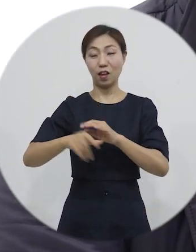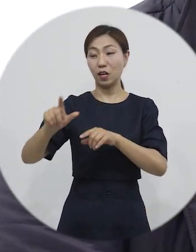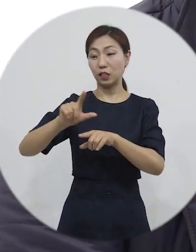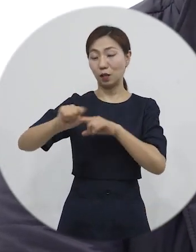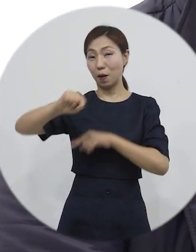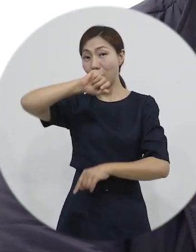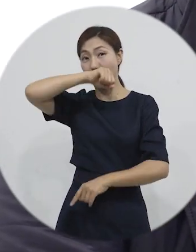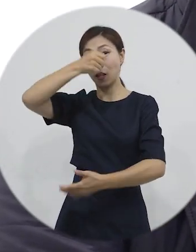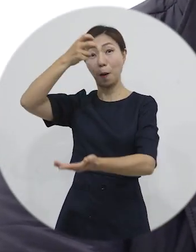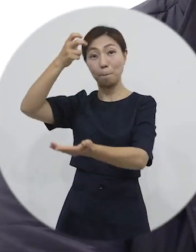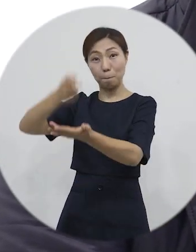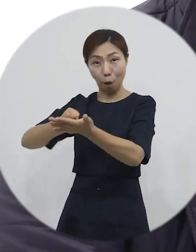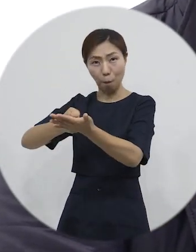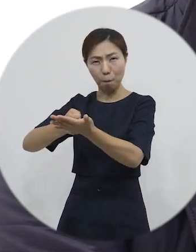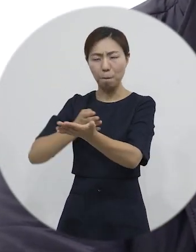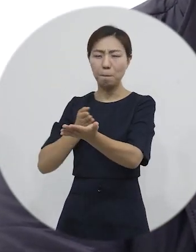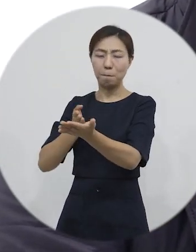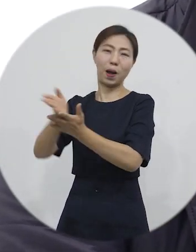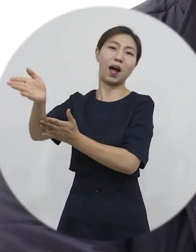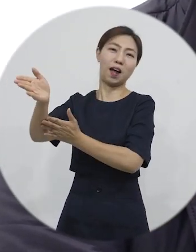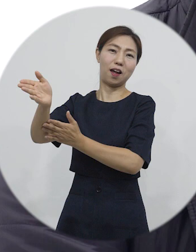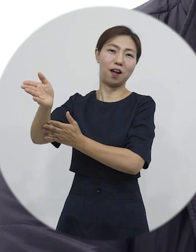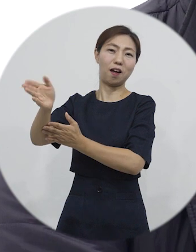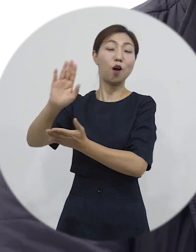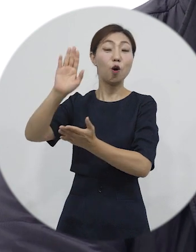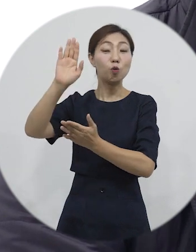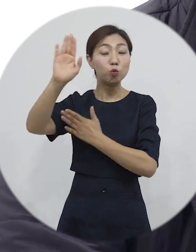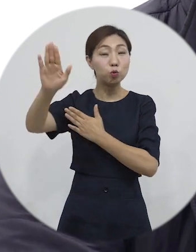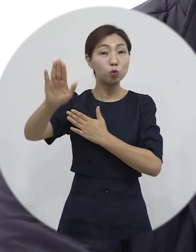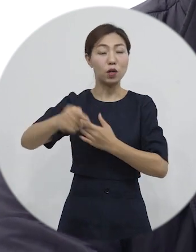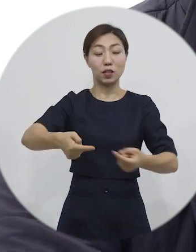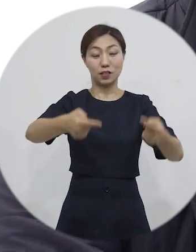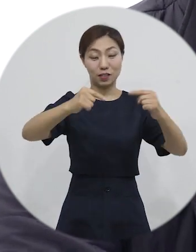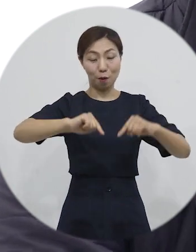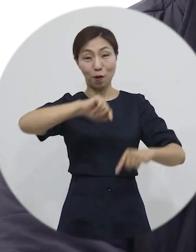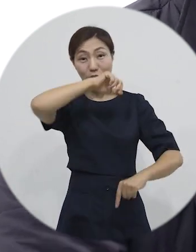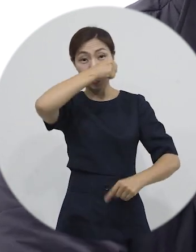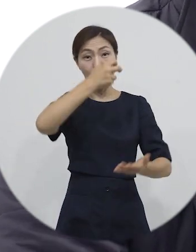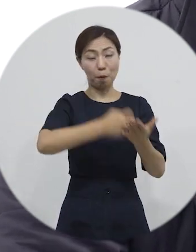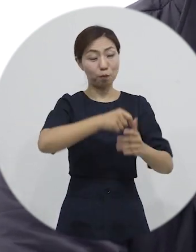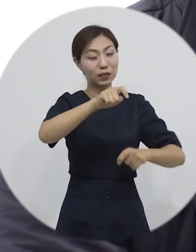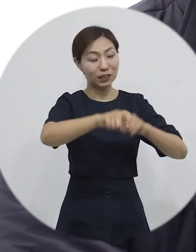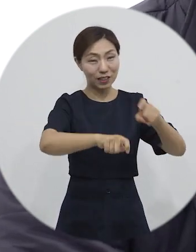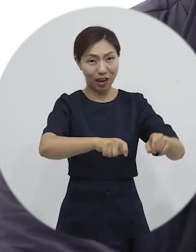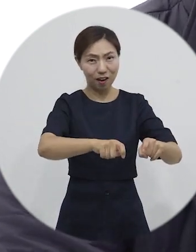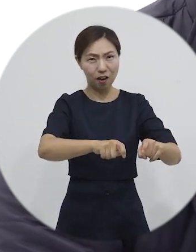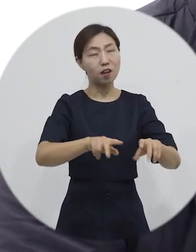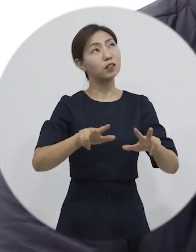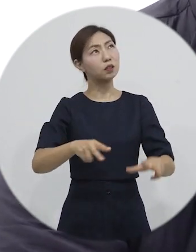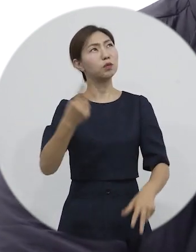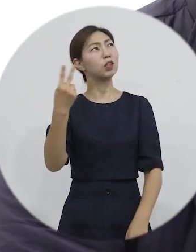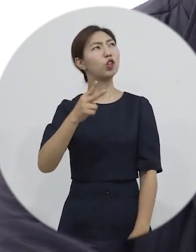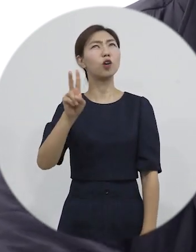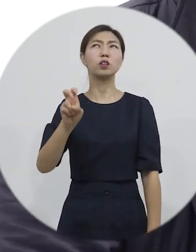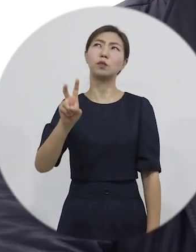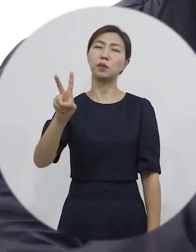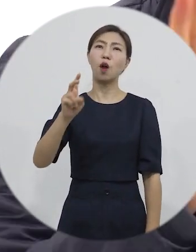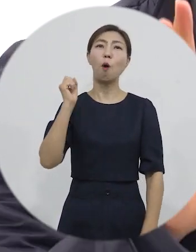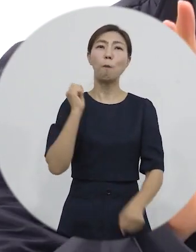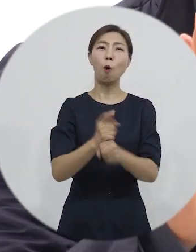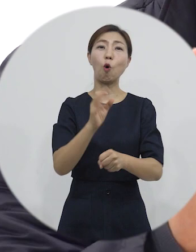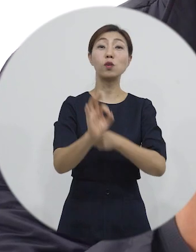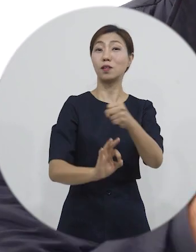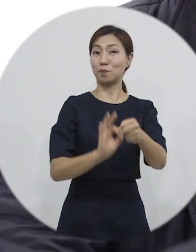2011년도에 지방재정법이 개정되면서 참여예산제가 도입이 되고 그리고 올해가 2022년이니까 벌써